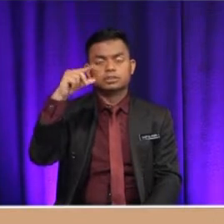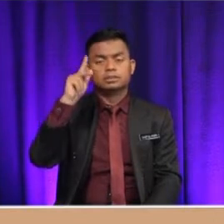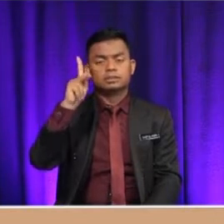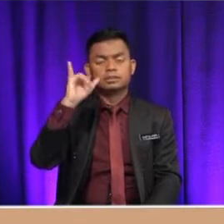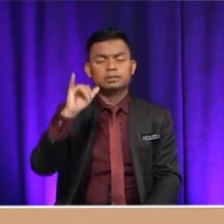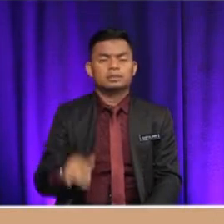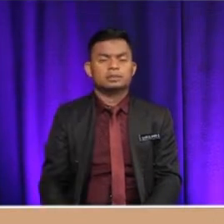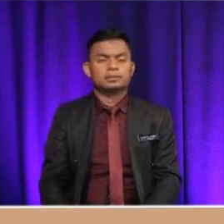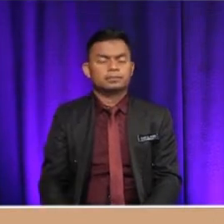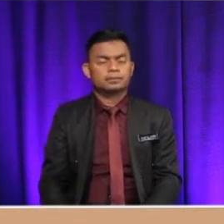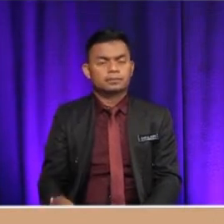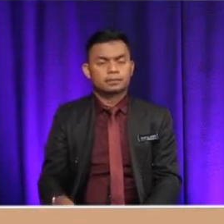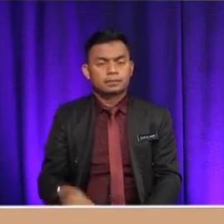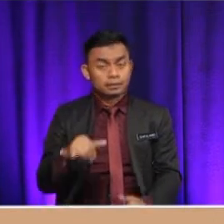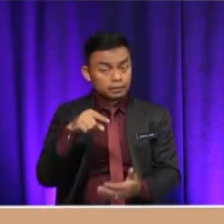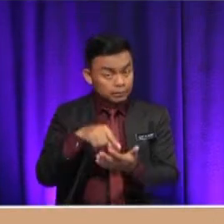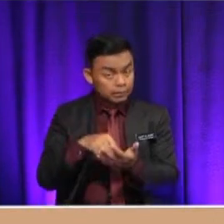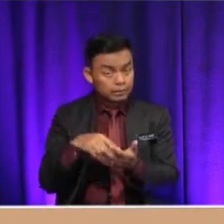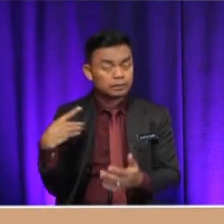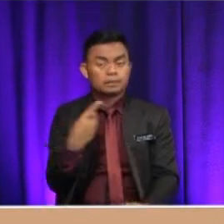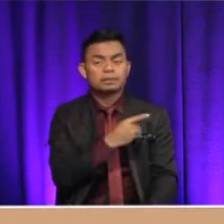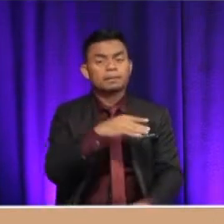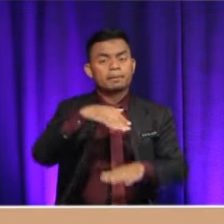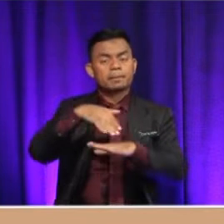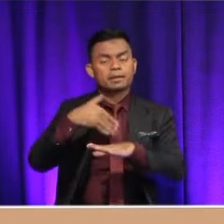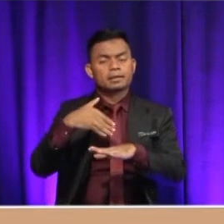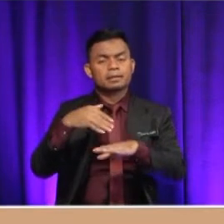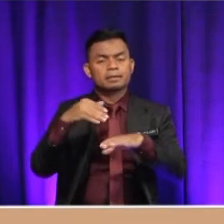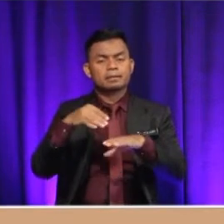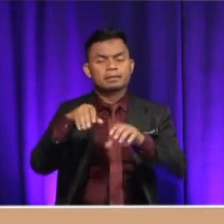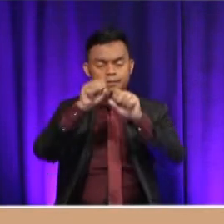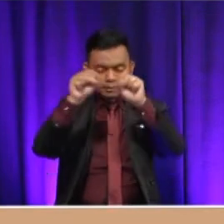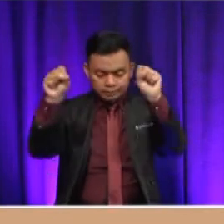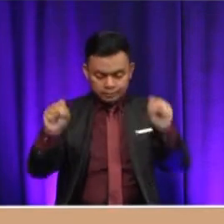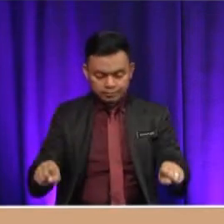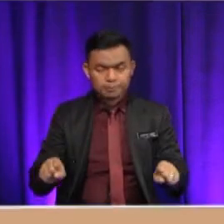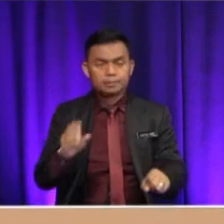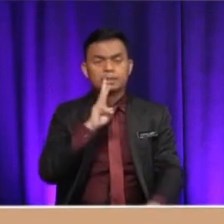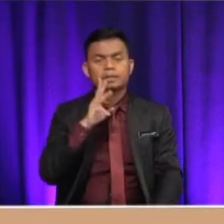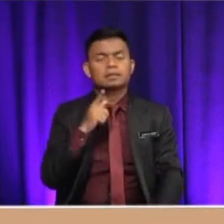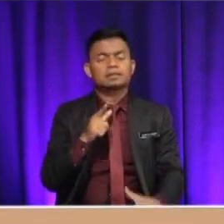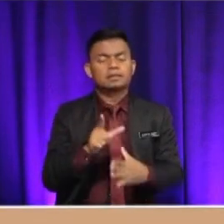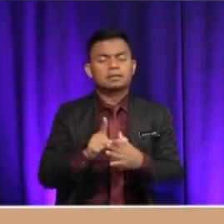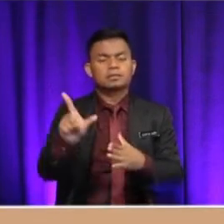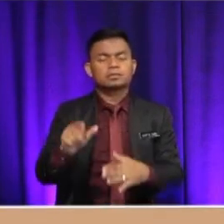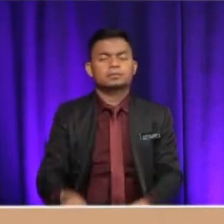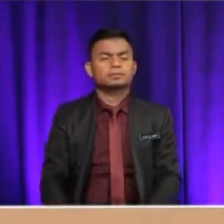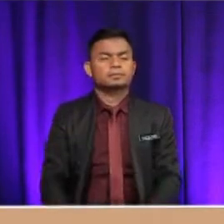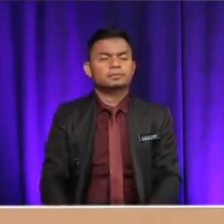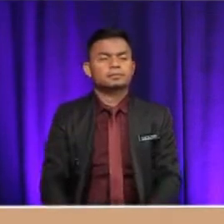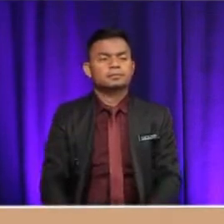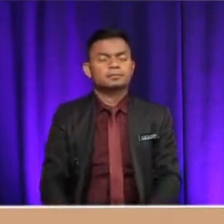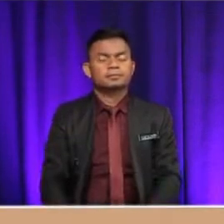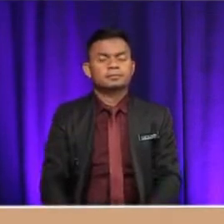langsung. Dan pipe yang menghubungkan daripada meter air sampai ke tangki, kita panggil